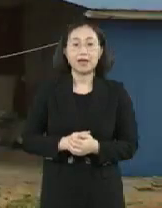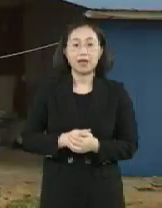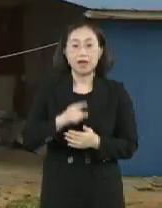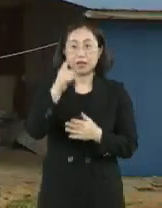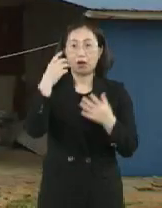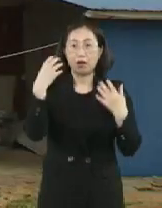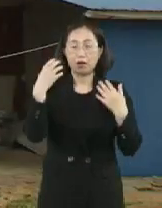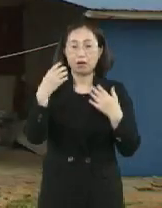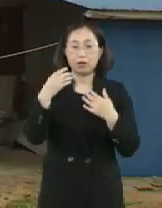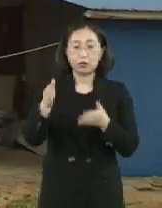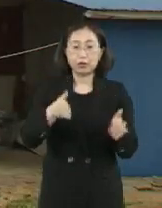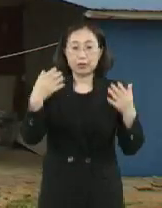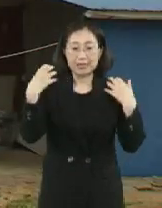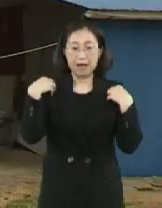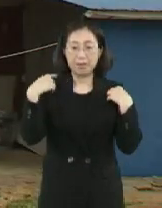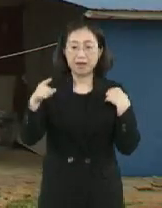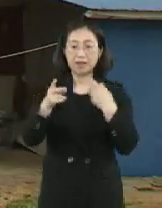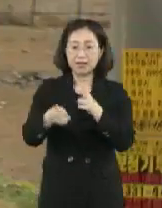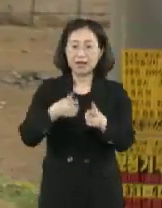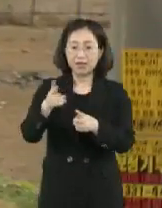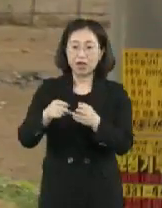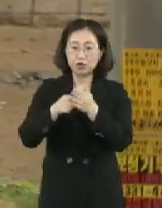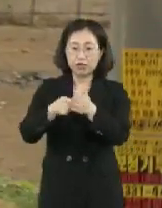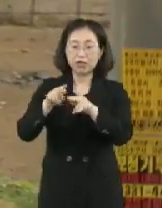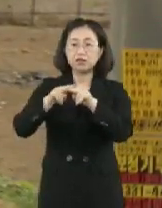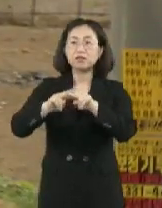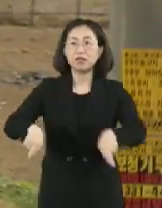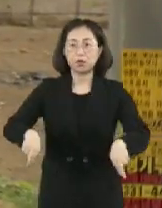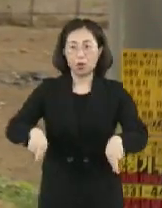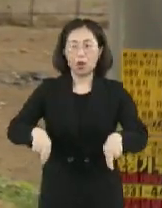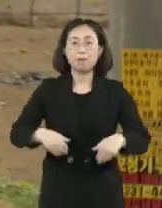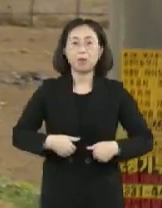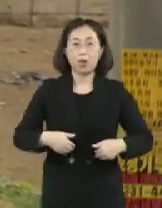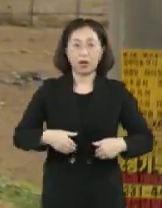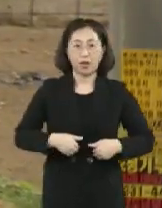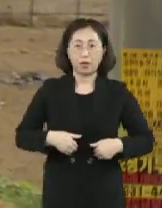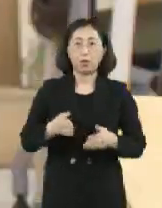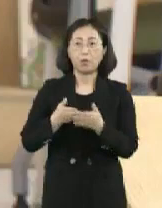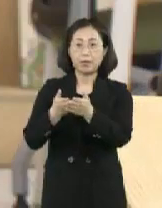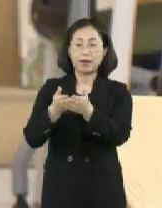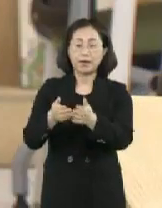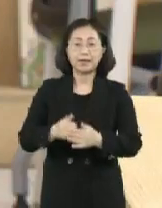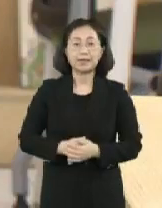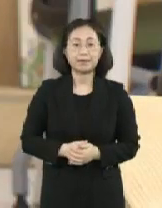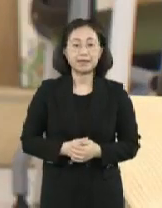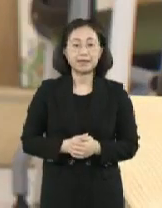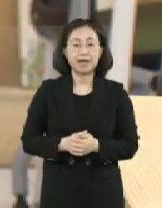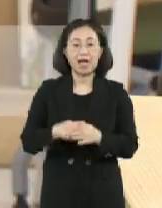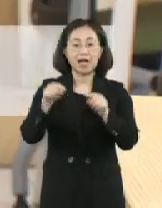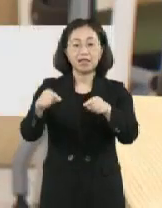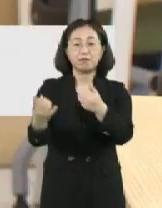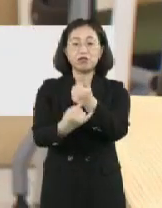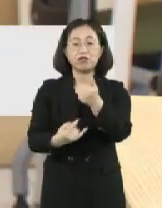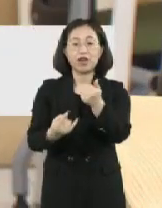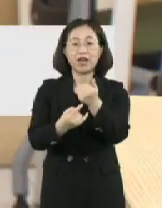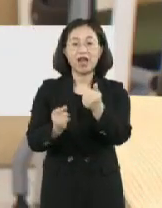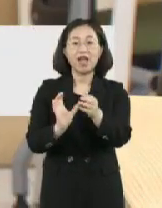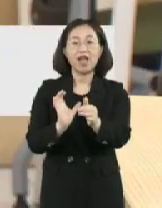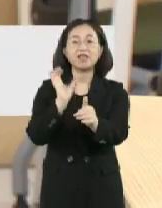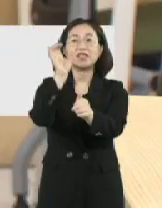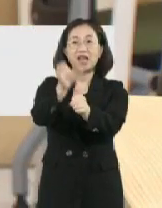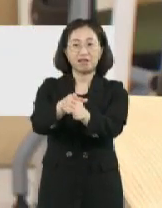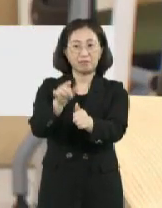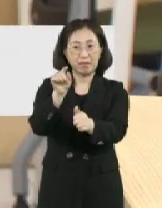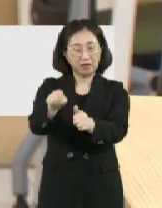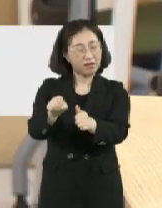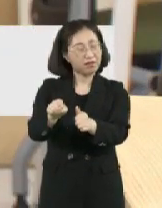추가 건설을 취소해야 한다며 적극적인 자세를 요구하고 있습니다. 심의위원회의 모든 책임을 미루고 있는 거에